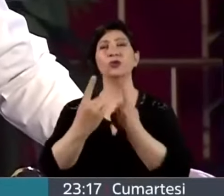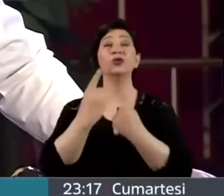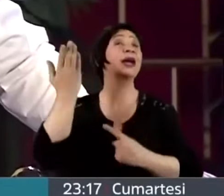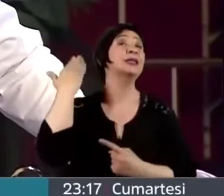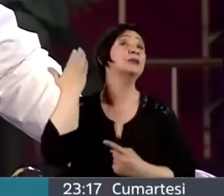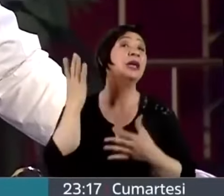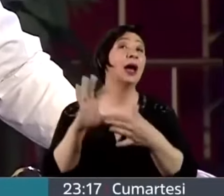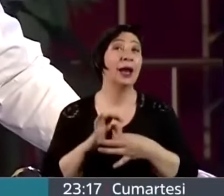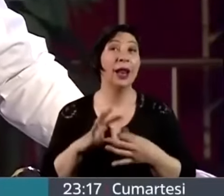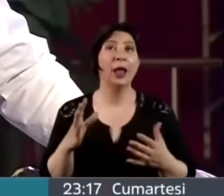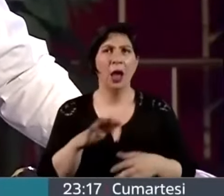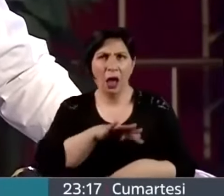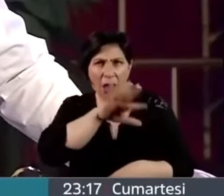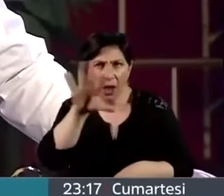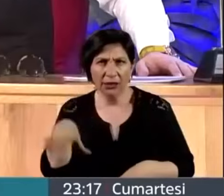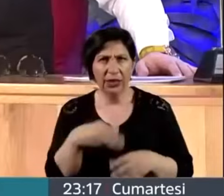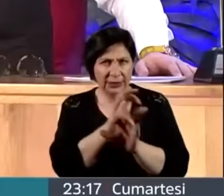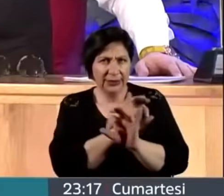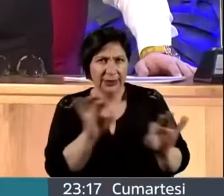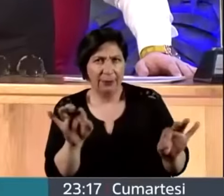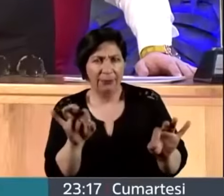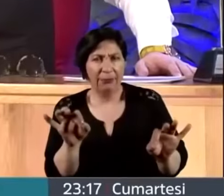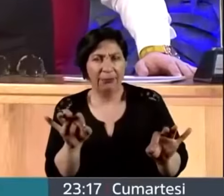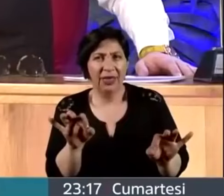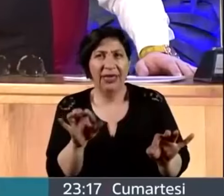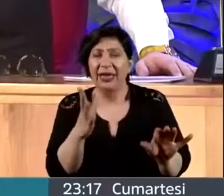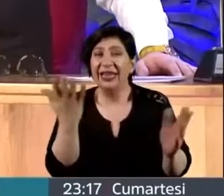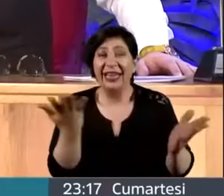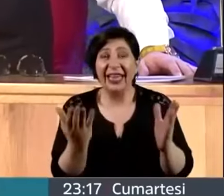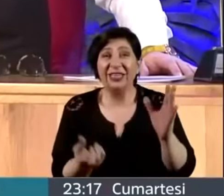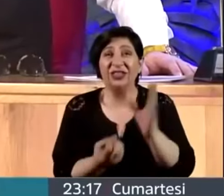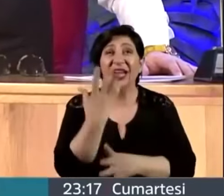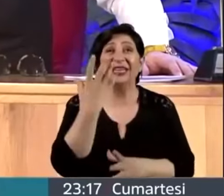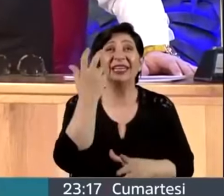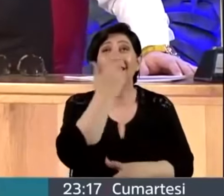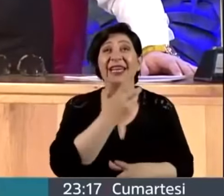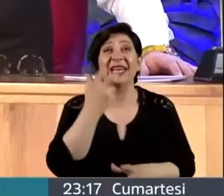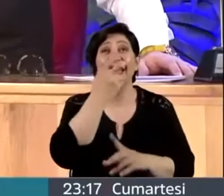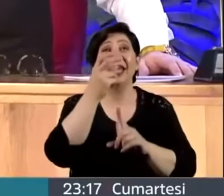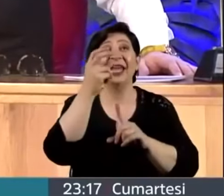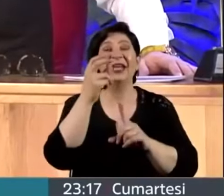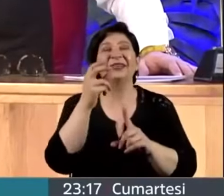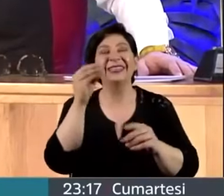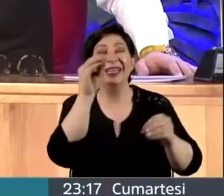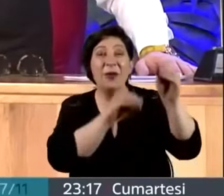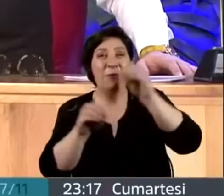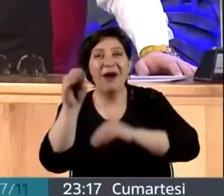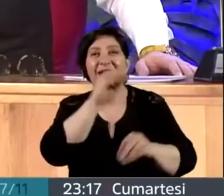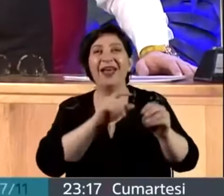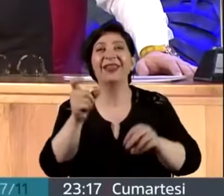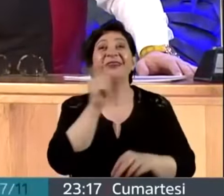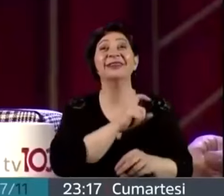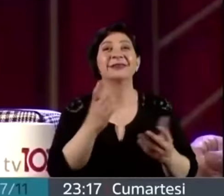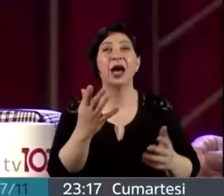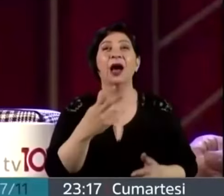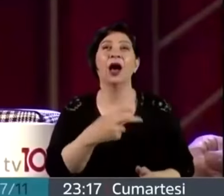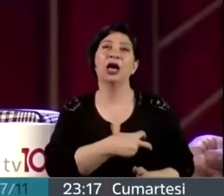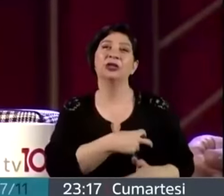ilgili. Yani her şeyiniz tamam. Niye çıkardığın ilk şarkının adı imalat hatası yahu? Çünkü aşık